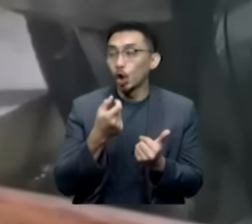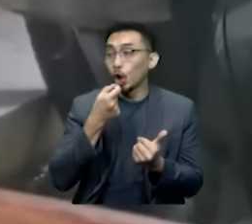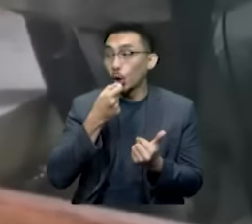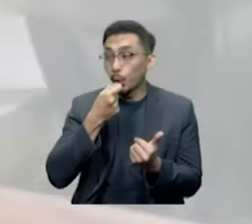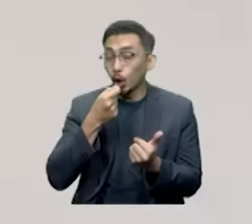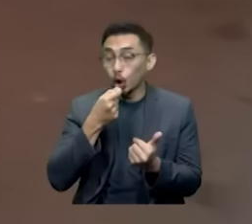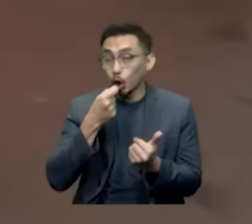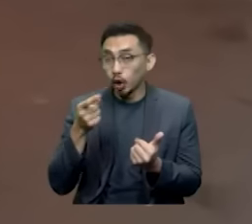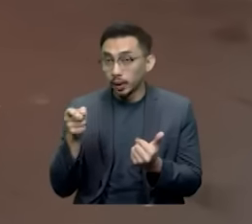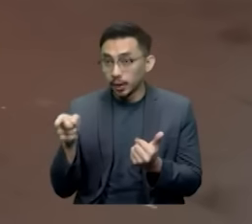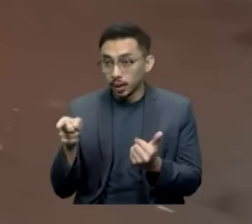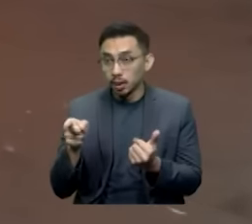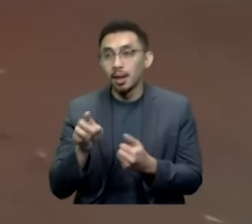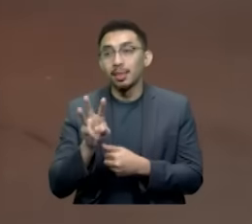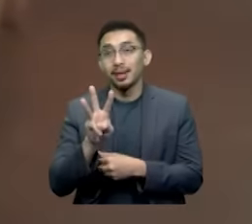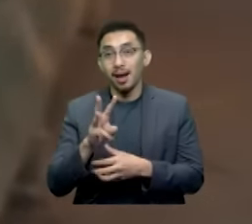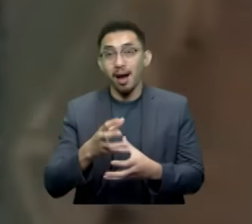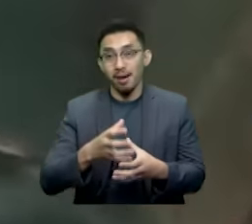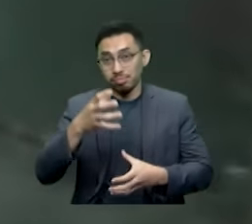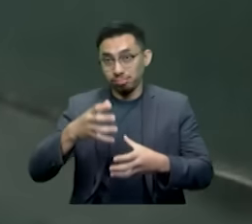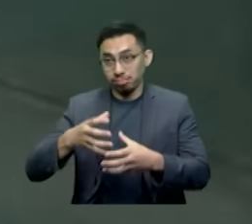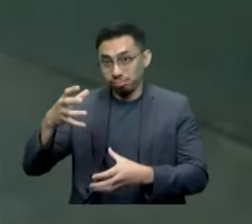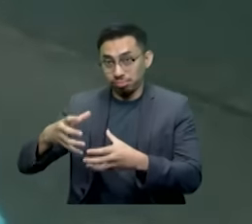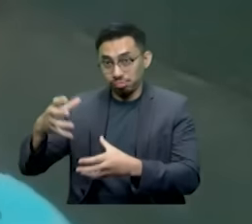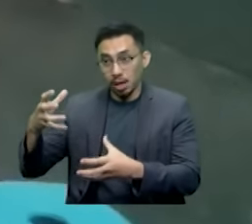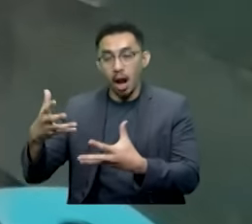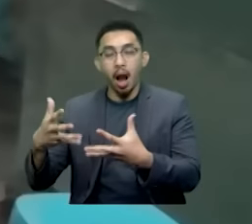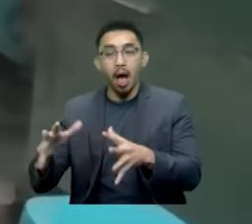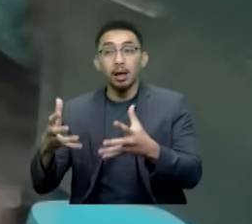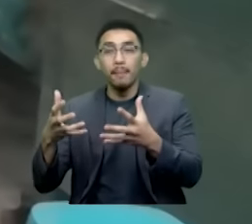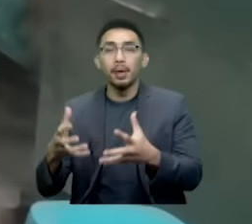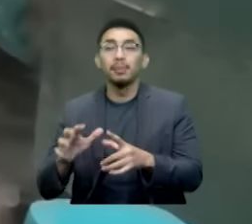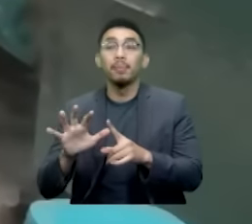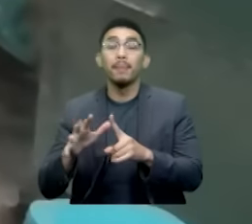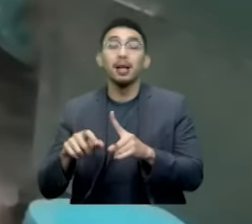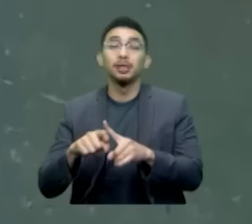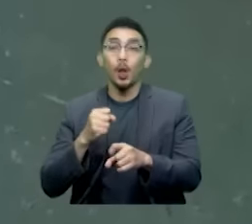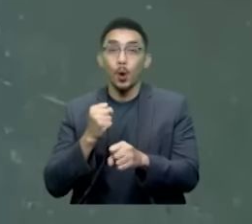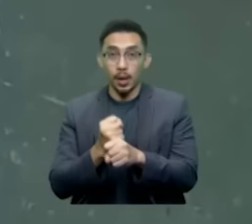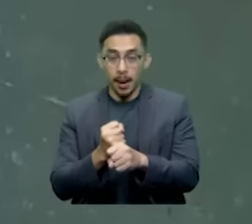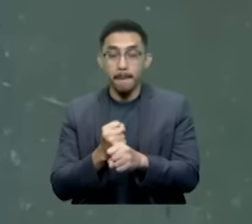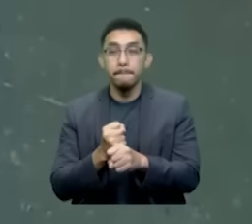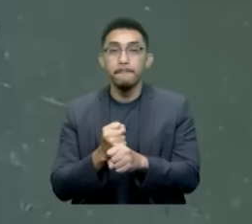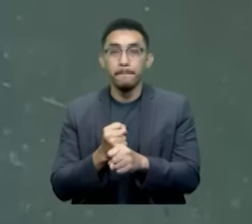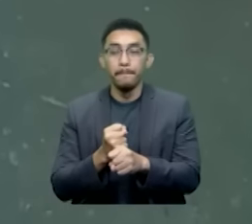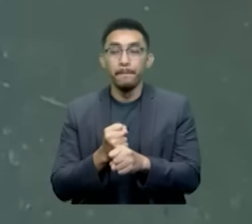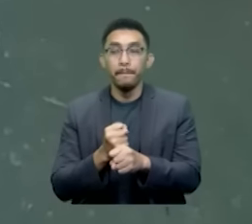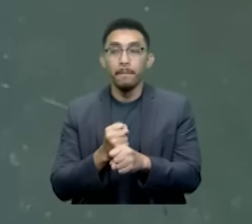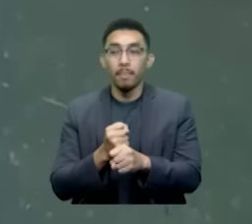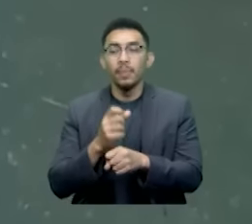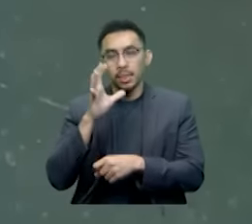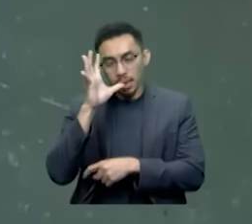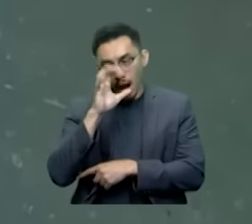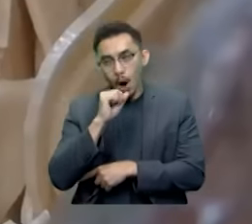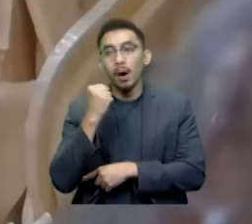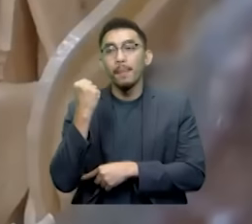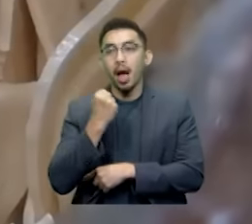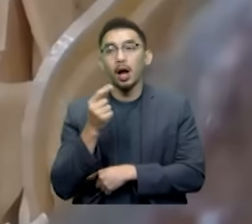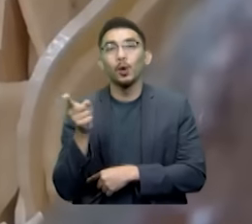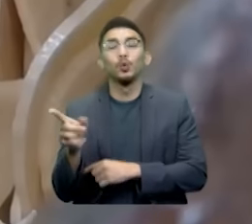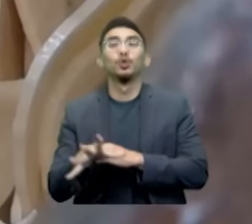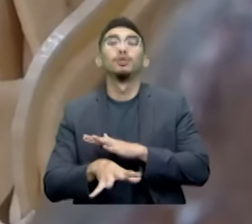15 kilo itu. Meski tertangkap basah, para pedagang mengaku kasihan dan memilih melepaskan pelaku. Namun dengan ancaman akan